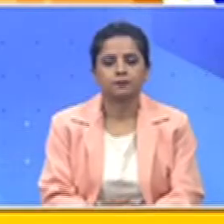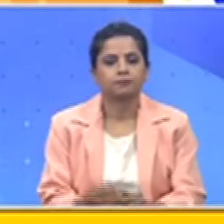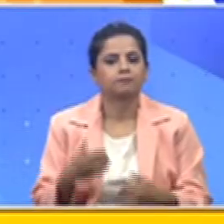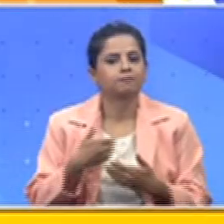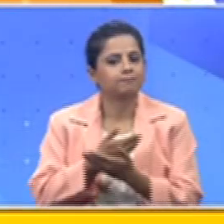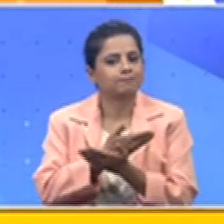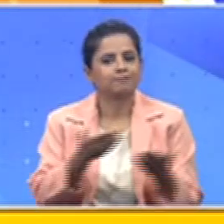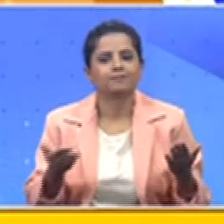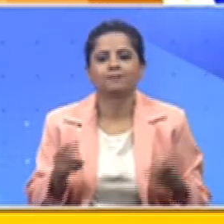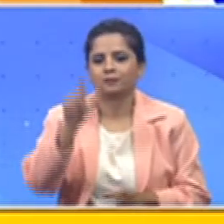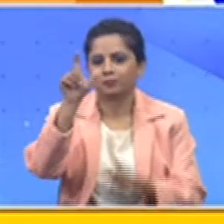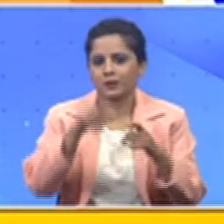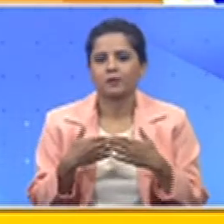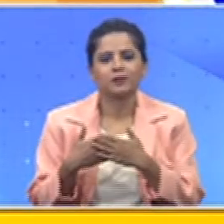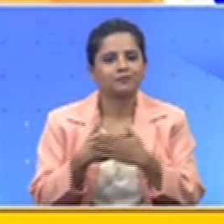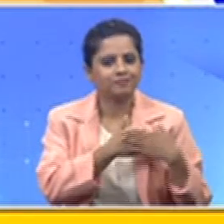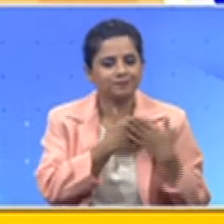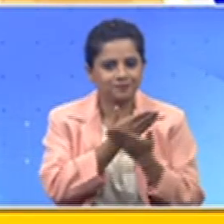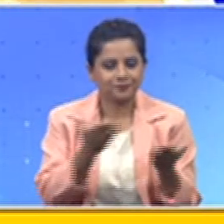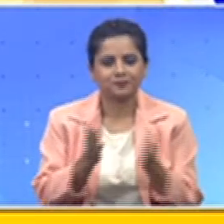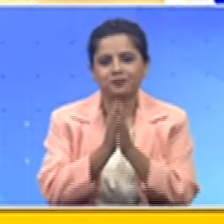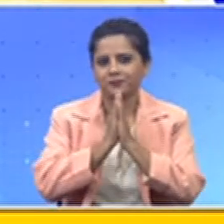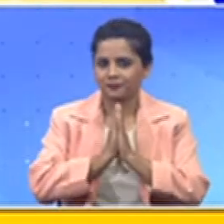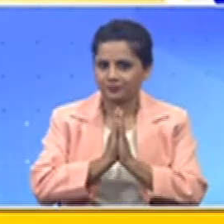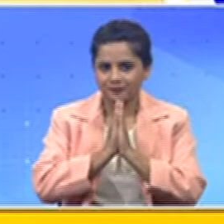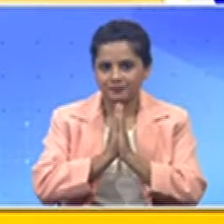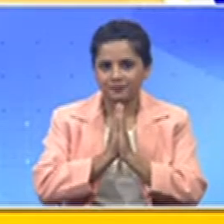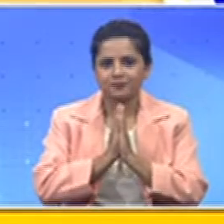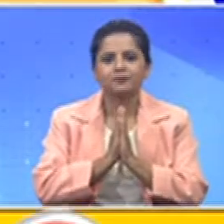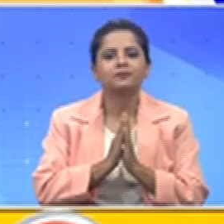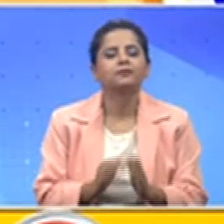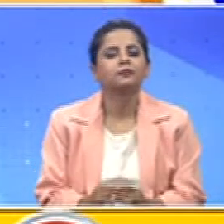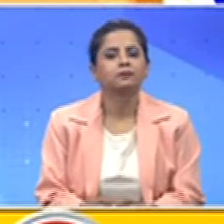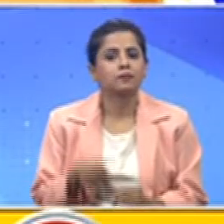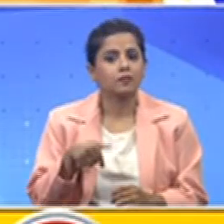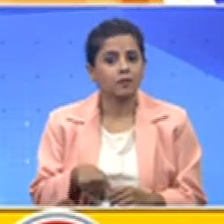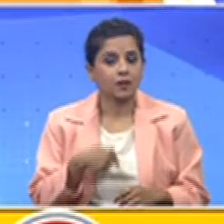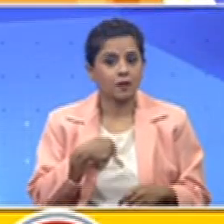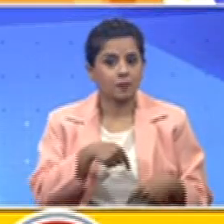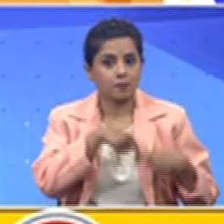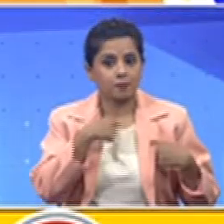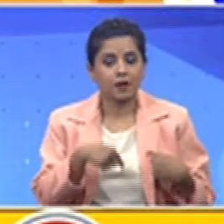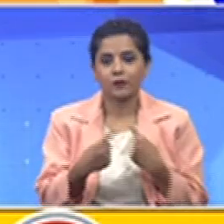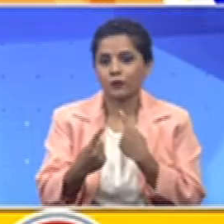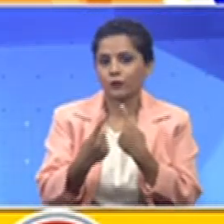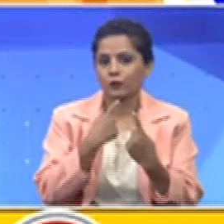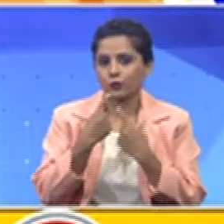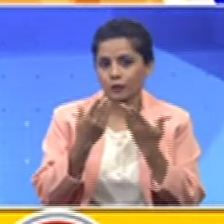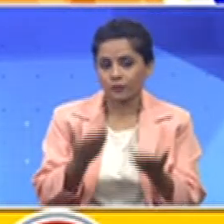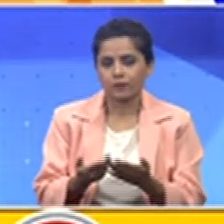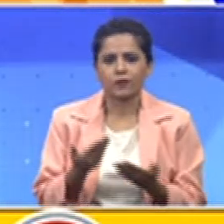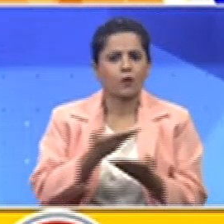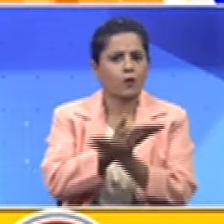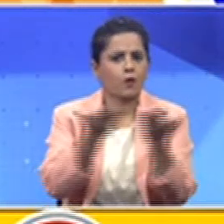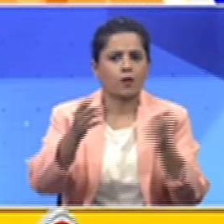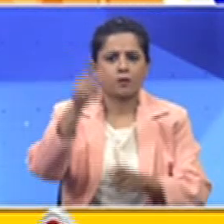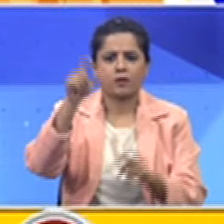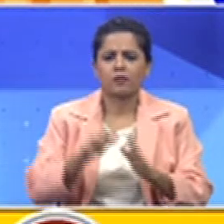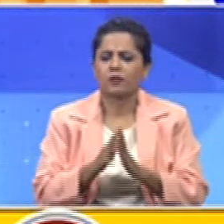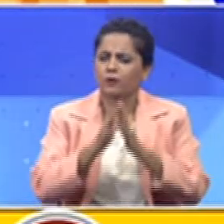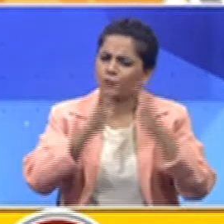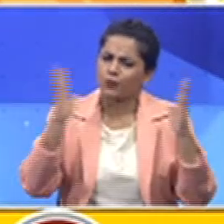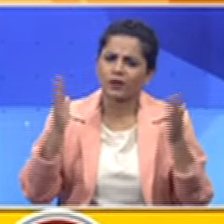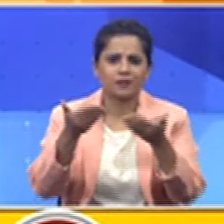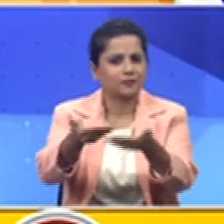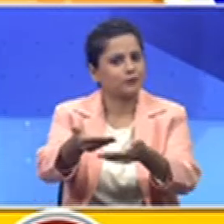मेरे प्यारे देशवासियों, नमस्कार। मन की बात में आप सभी का बहुत